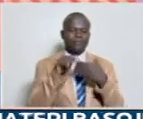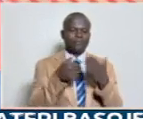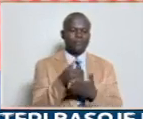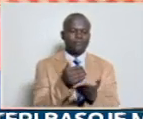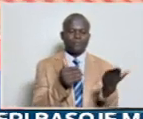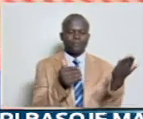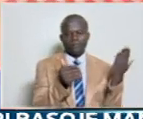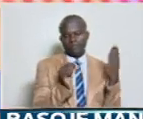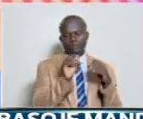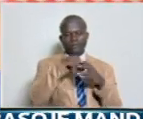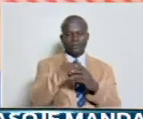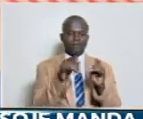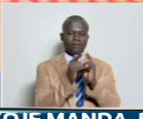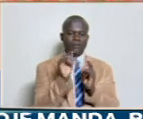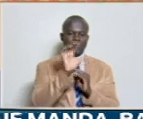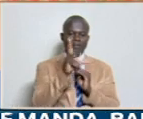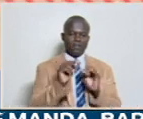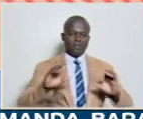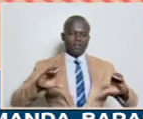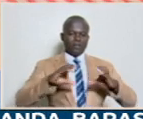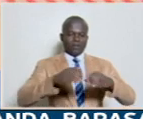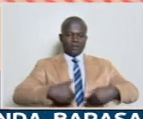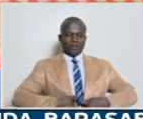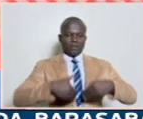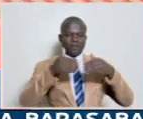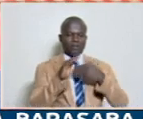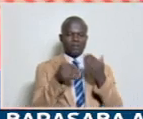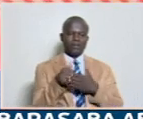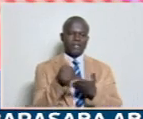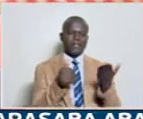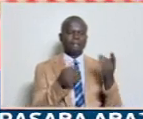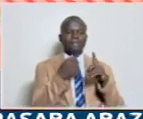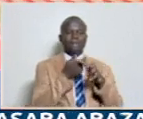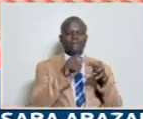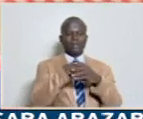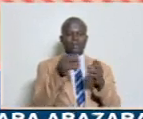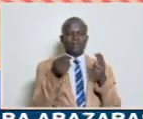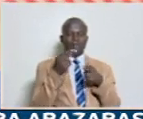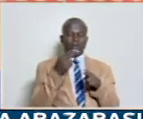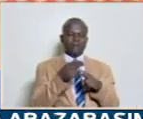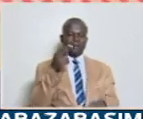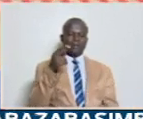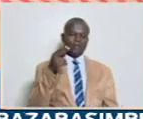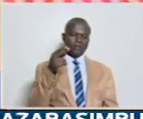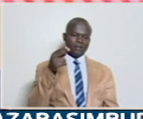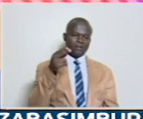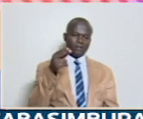urubyiruko rwitabiriye inama nyafurika y'ihuriro ry'urubyiruko. Bakaba rero bavuye aho bita hanga